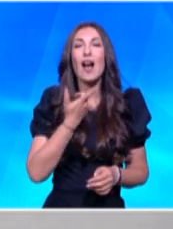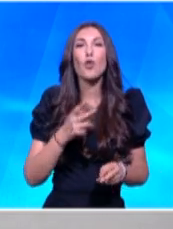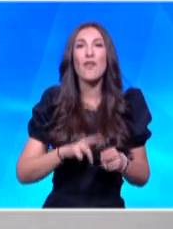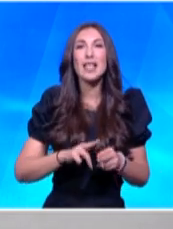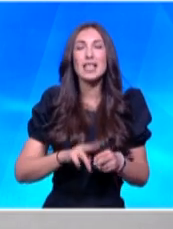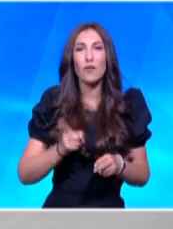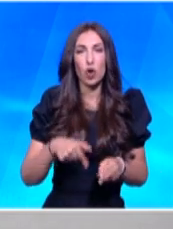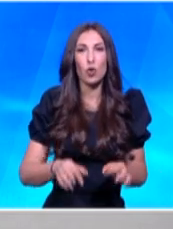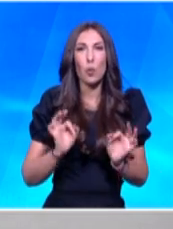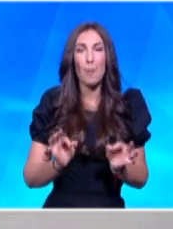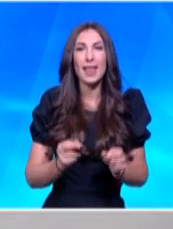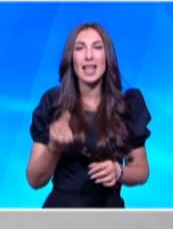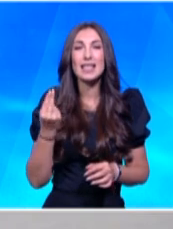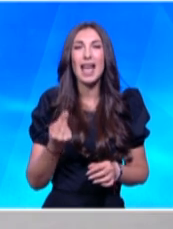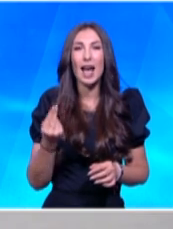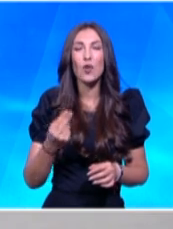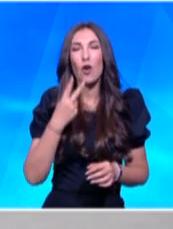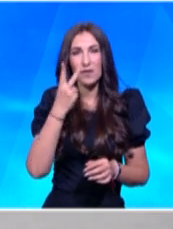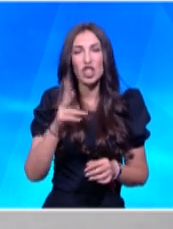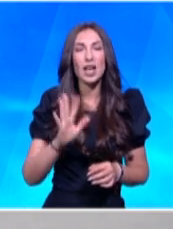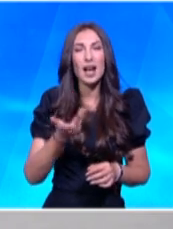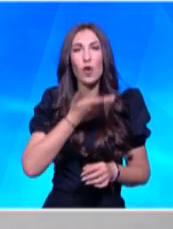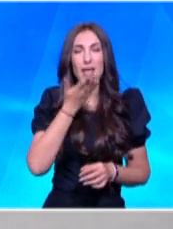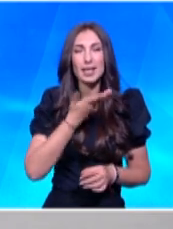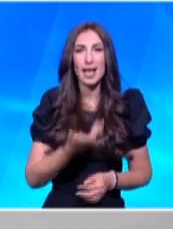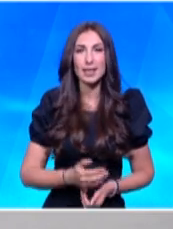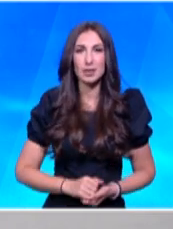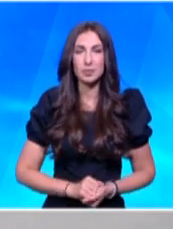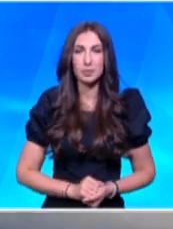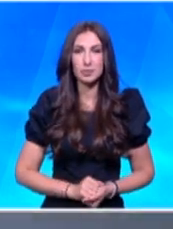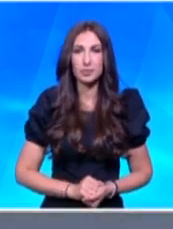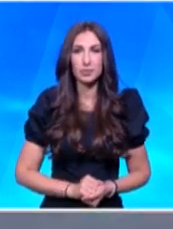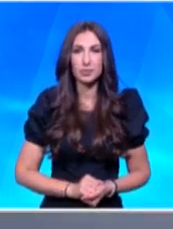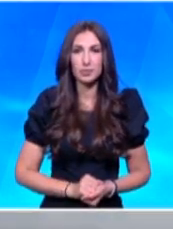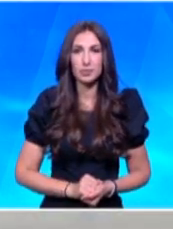който в този момент се намира в Царево. Ето какво сподели той пред екипа на BTV.